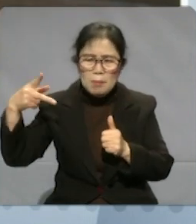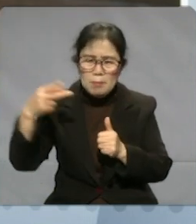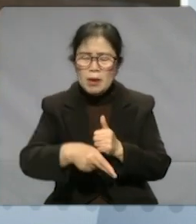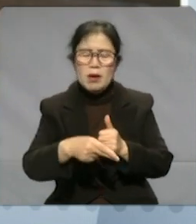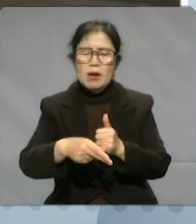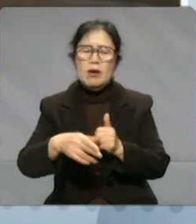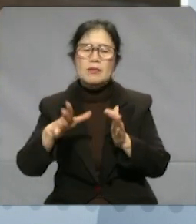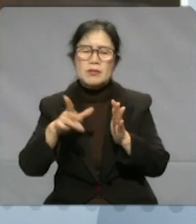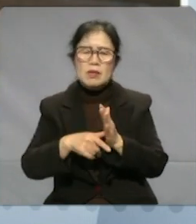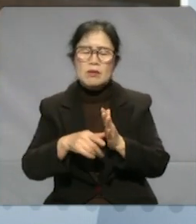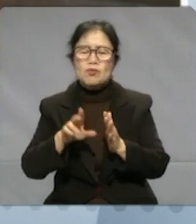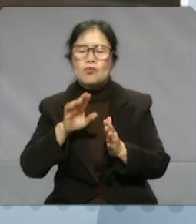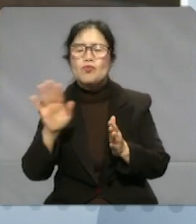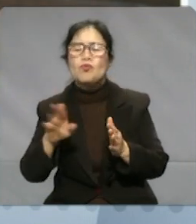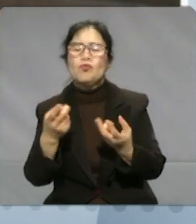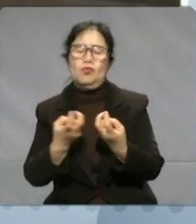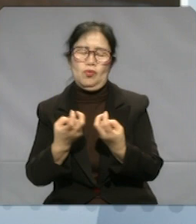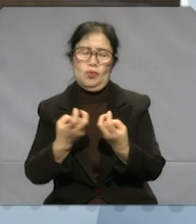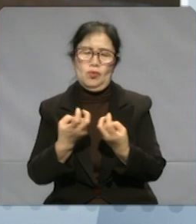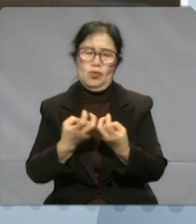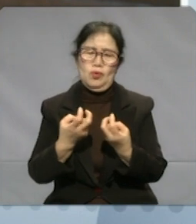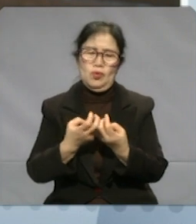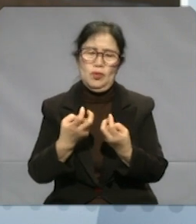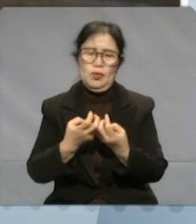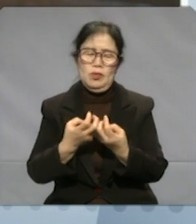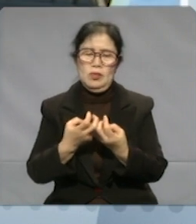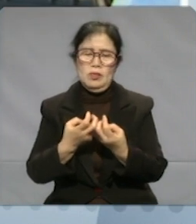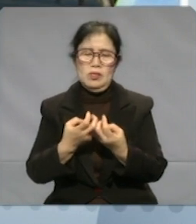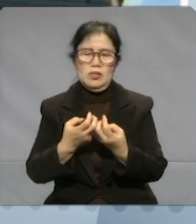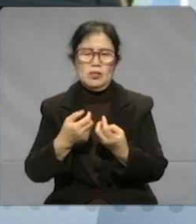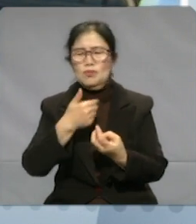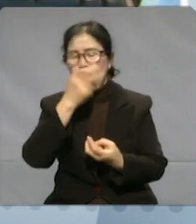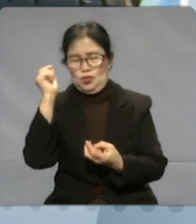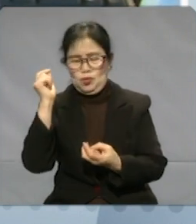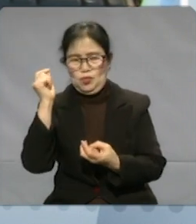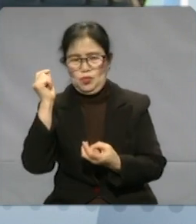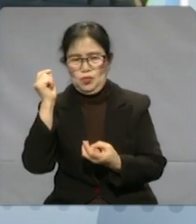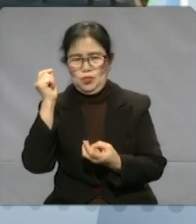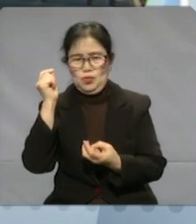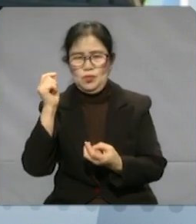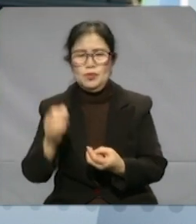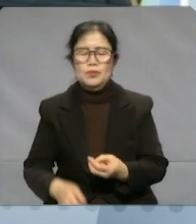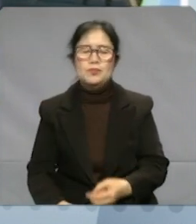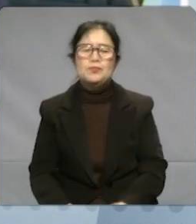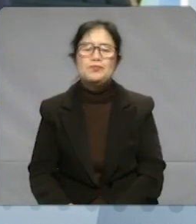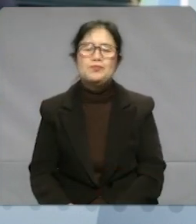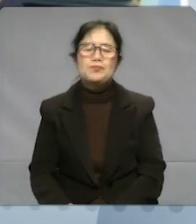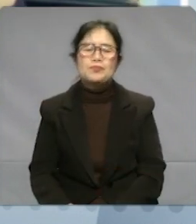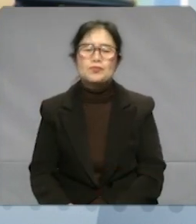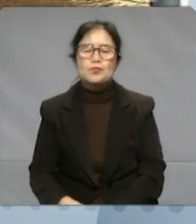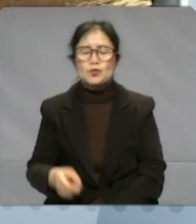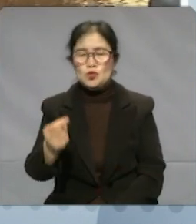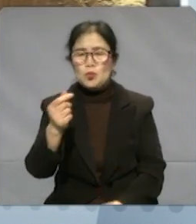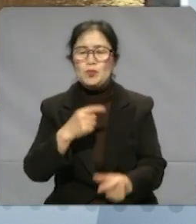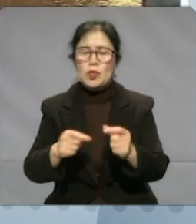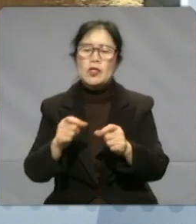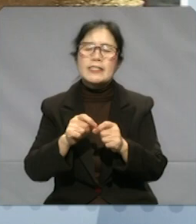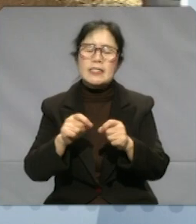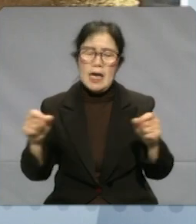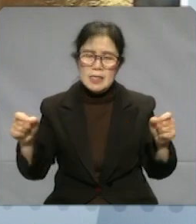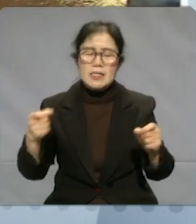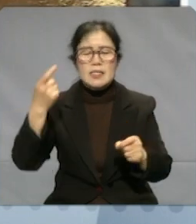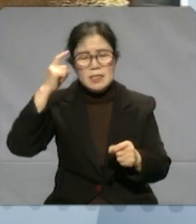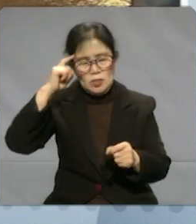중단됐을 때 과연 어떻게 할 것인가라는 부분에 대한 대책은 좀 미비하지 않나라고 생각이 돼서 조금 더 장기적인